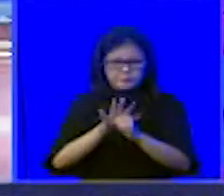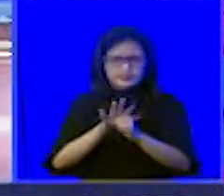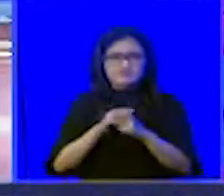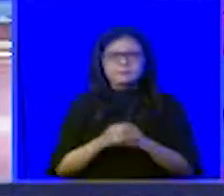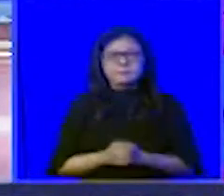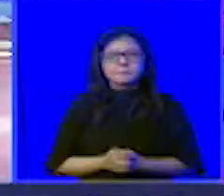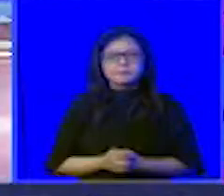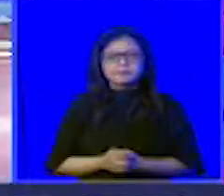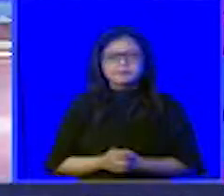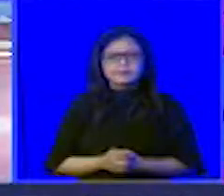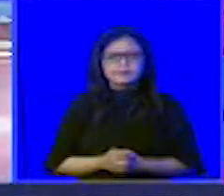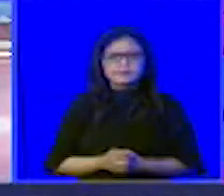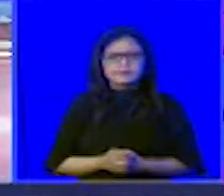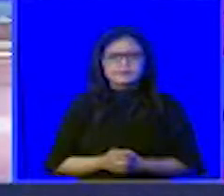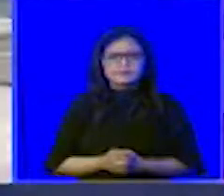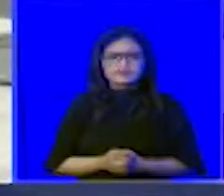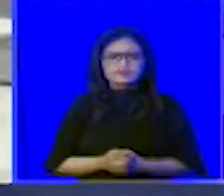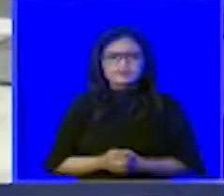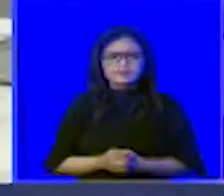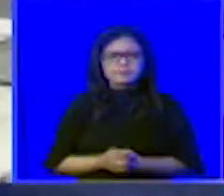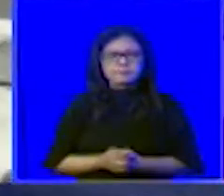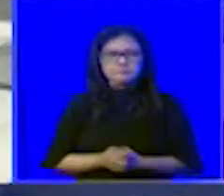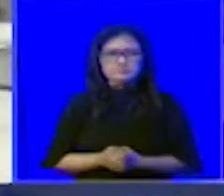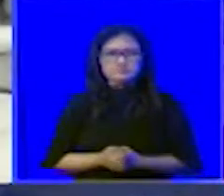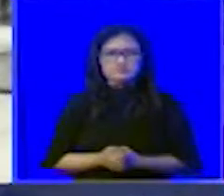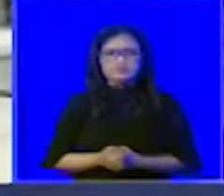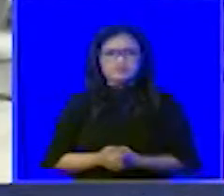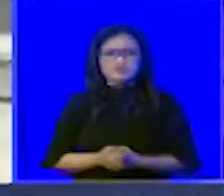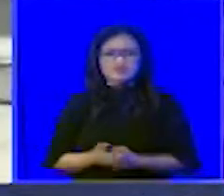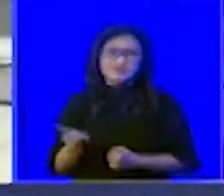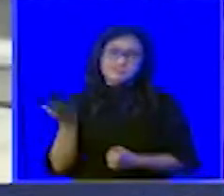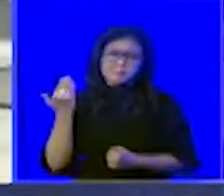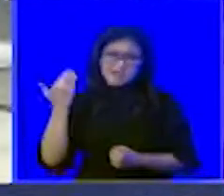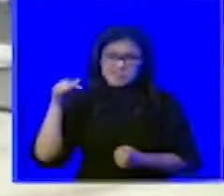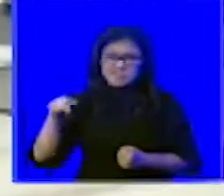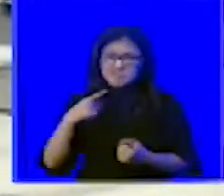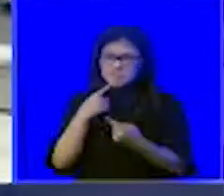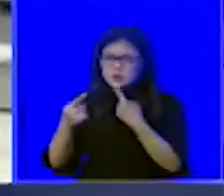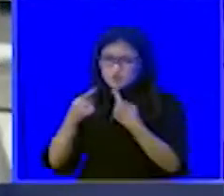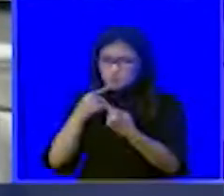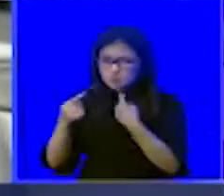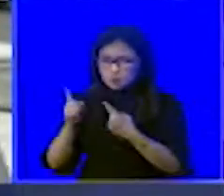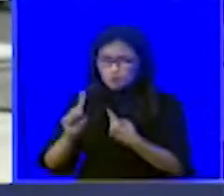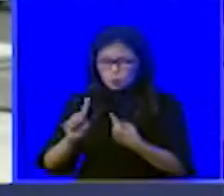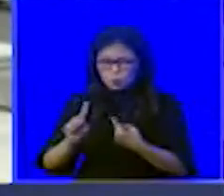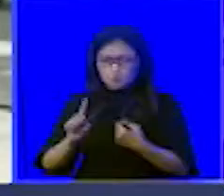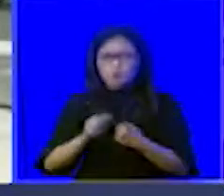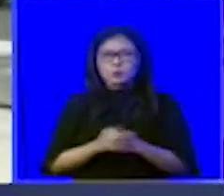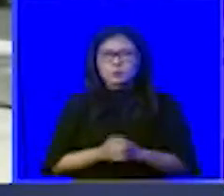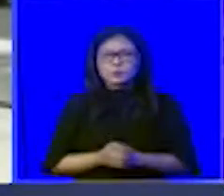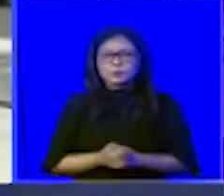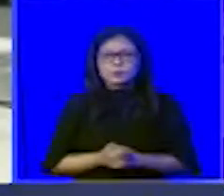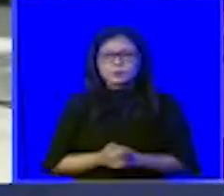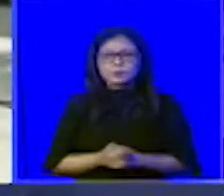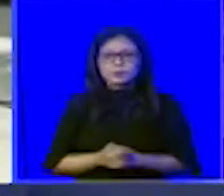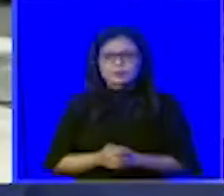M. Danal. Ya, hari Selasa kemarin, itu lagi bahas ya, lagi dibahas ya. Tapi belum laporan ke